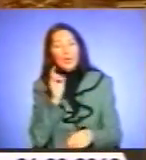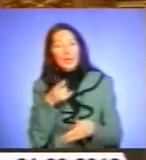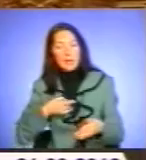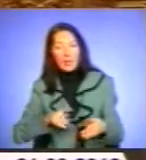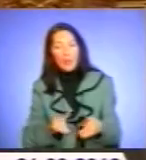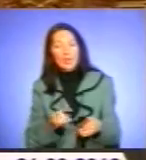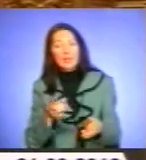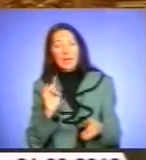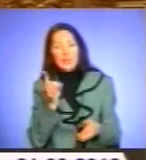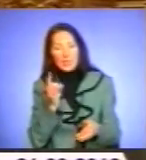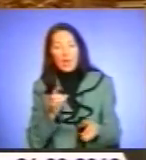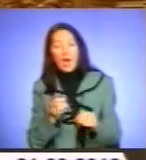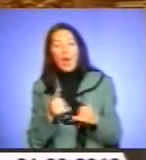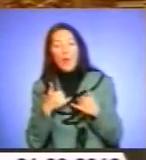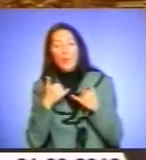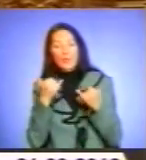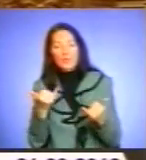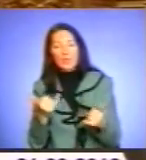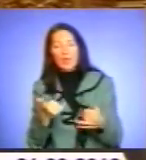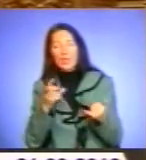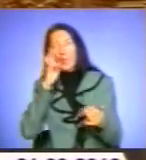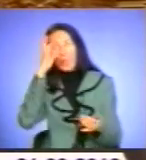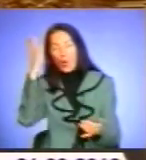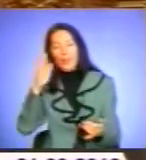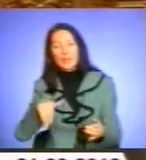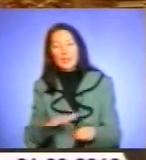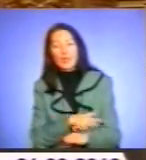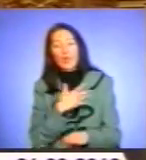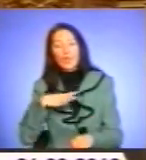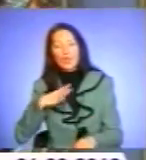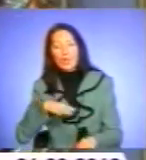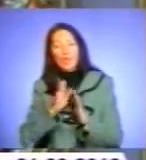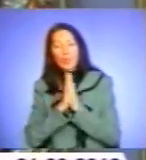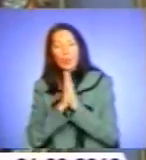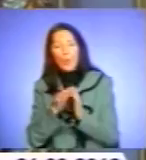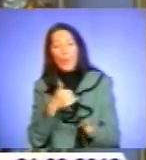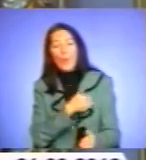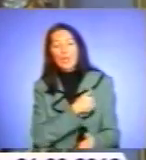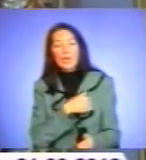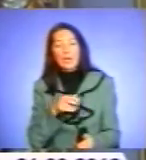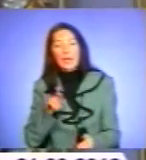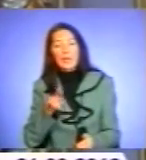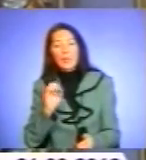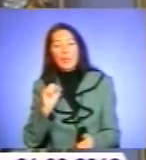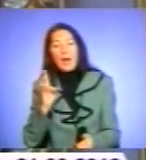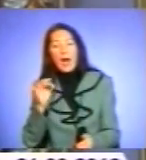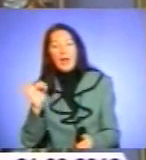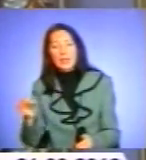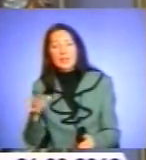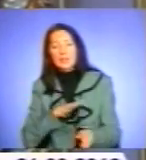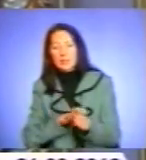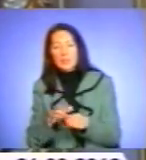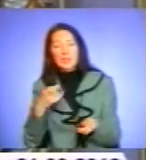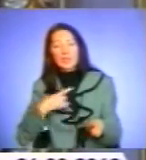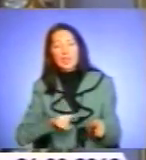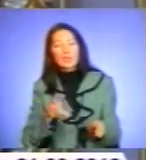його посвятять на служіння Богові. Після довгих чекань і молитов бажання Йоакима та Анни здійснилося. У них народилася дочка,